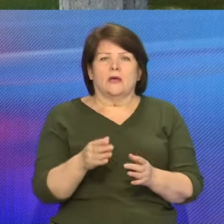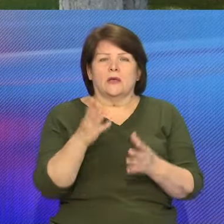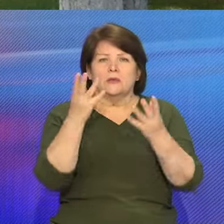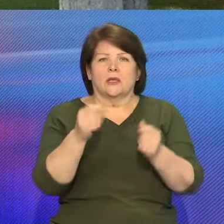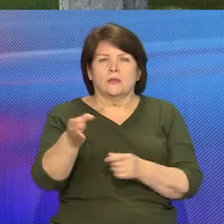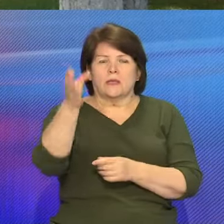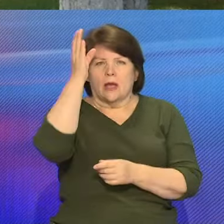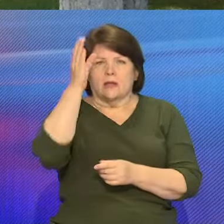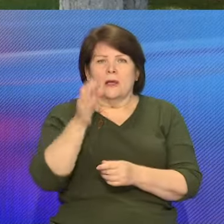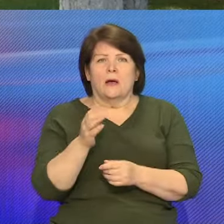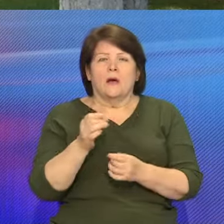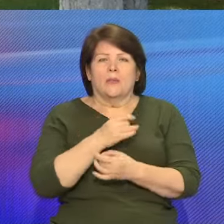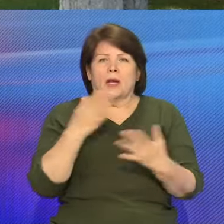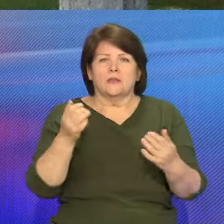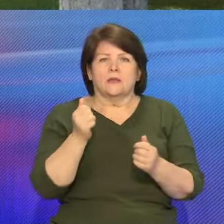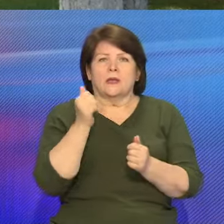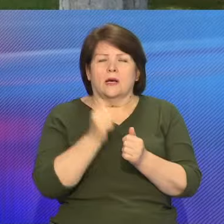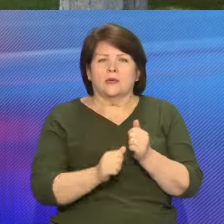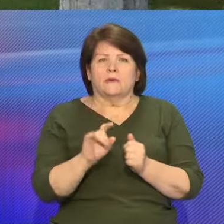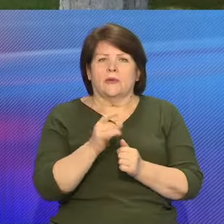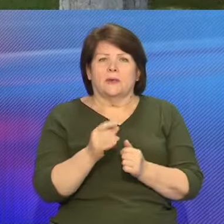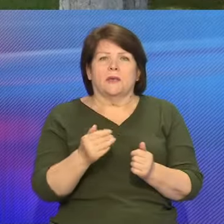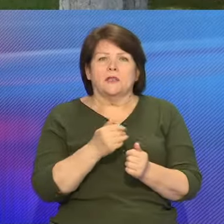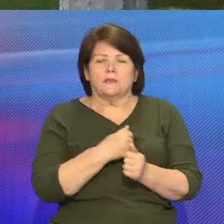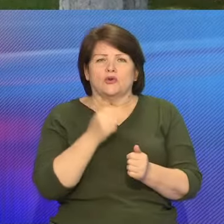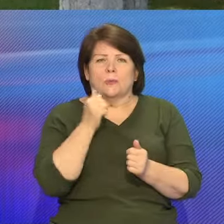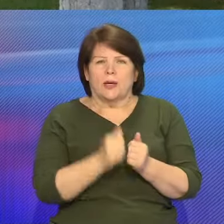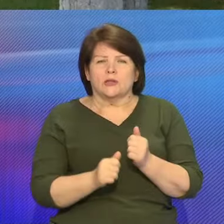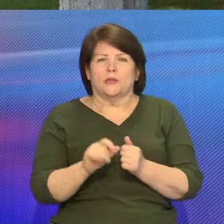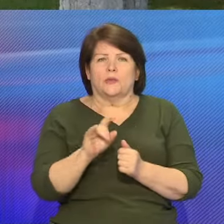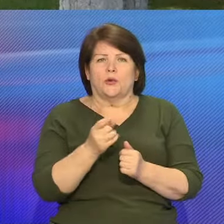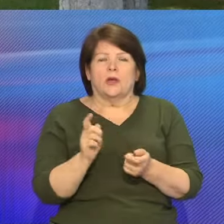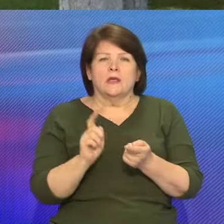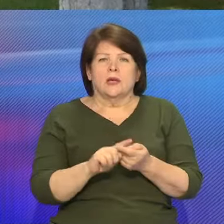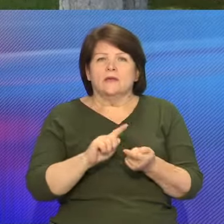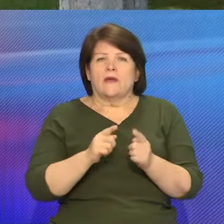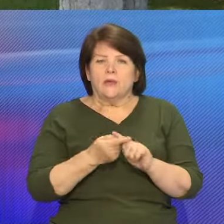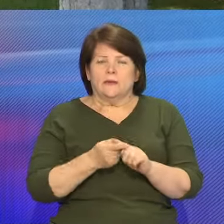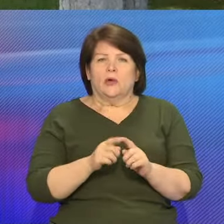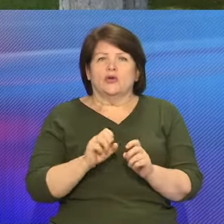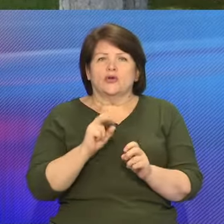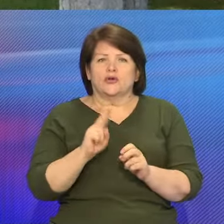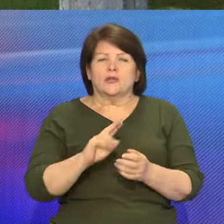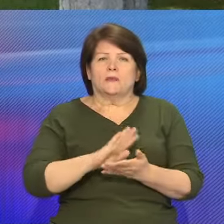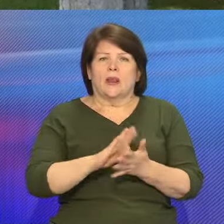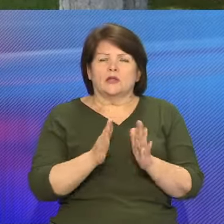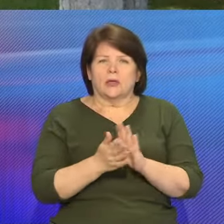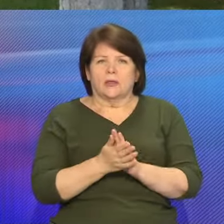каждого ребенка. И мы хотим, чтобы этот праздник дошел до всех детей, независимо от социального статуса, положения и места